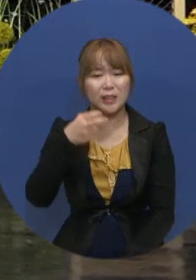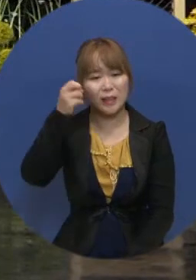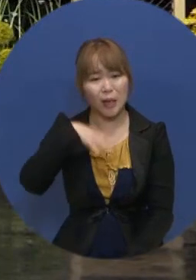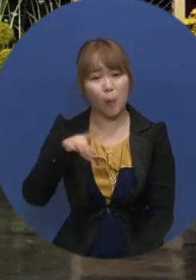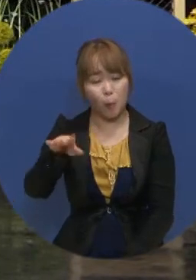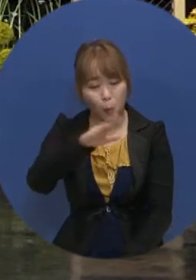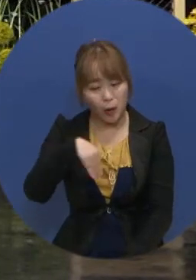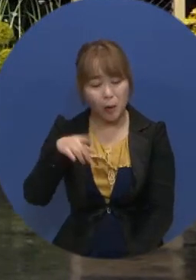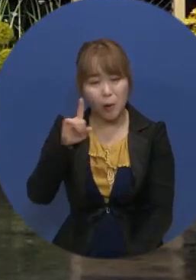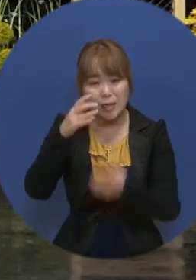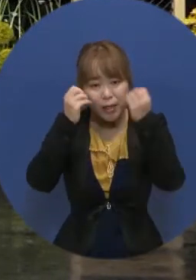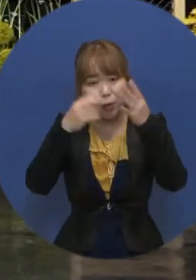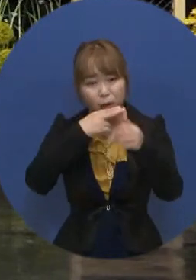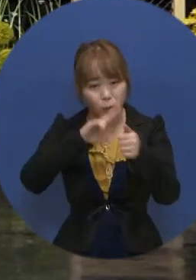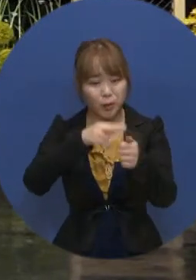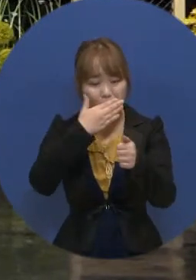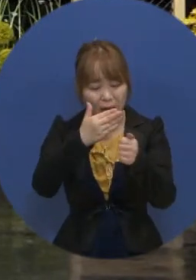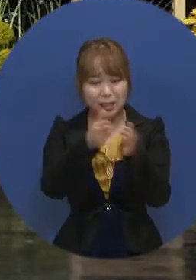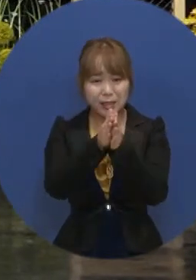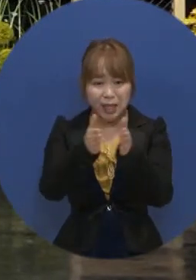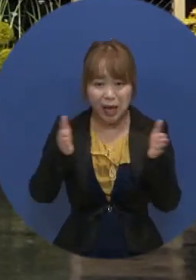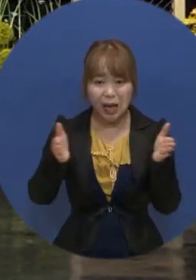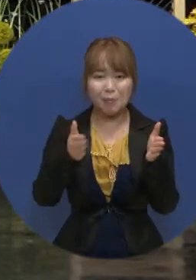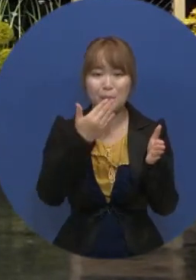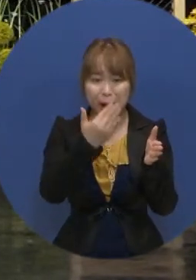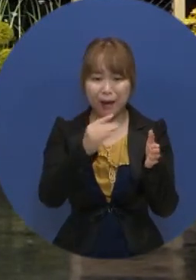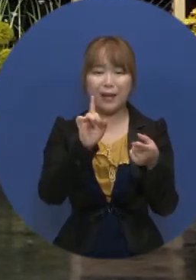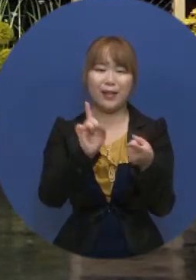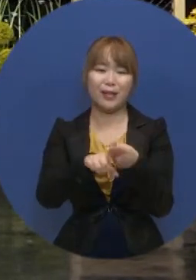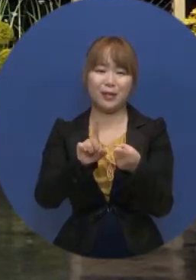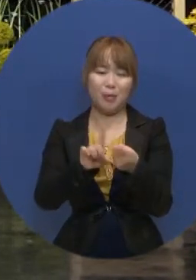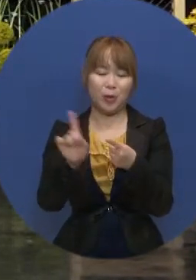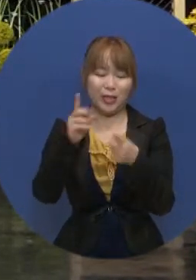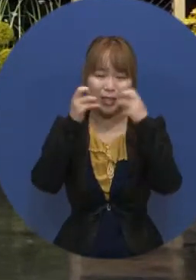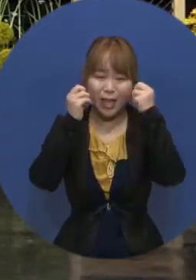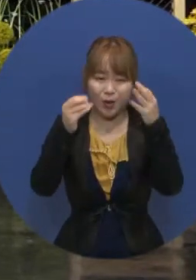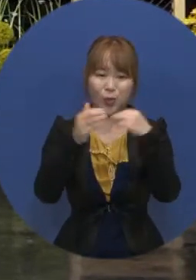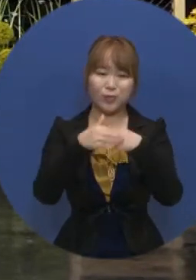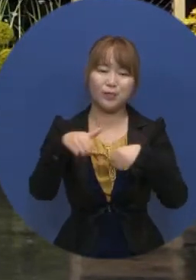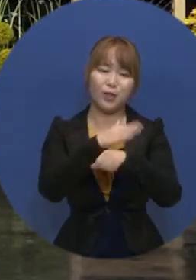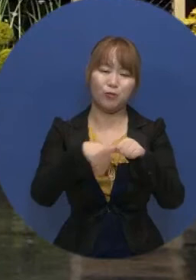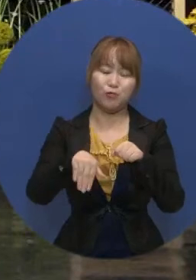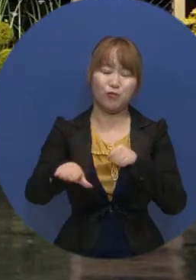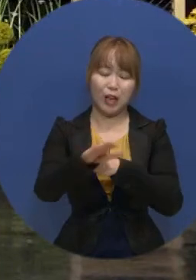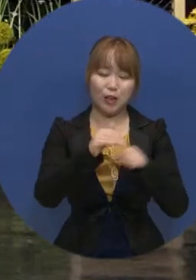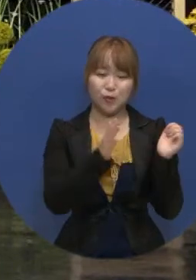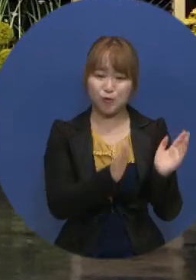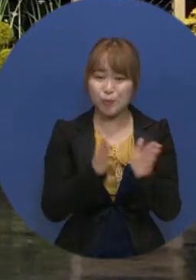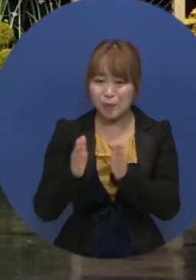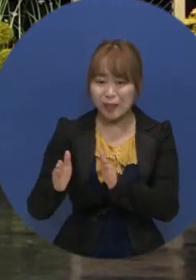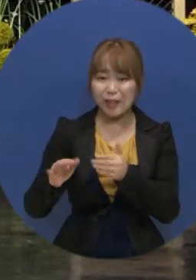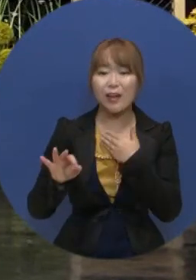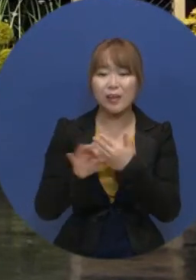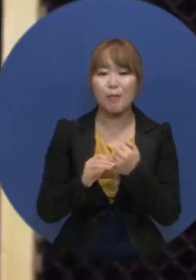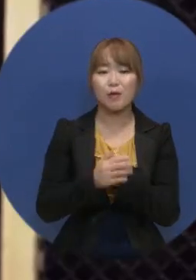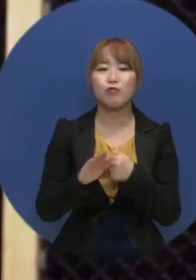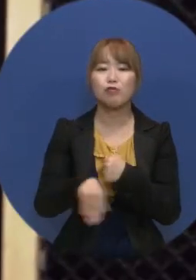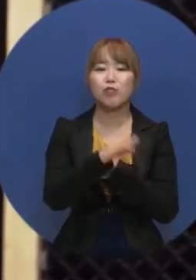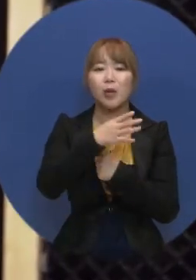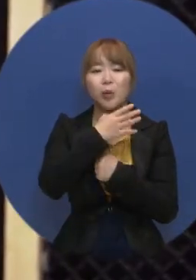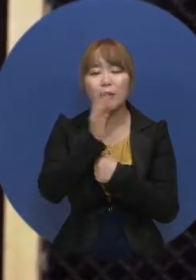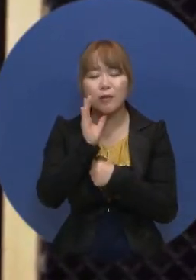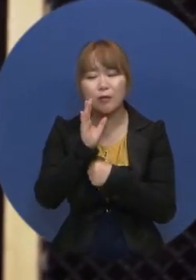뭔가 우리가 새롭게 도전할 수 있고 시작할 수 있는 그런 어떤 새로운 일을 우리가 준비한다면 우리의